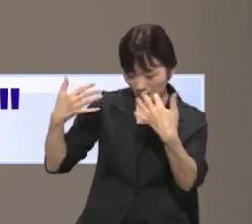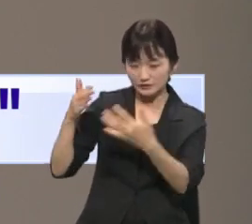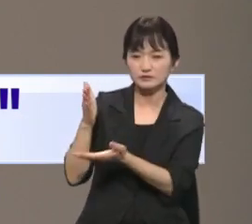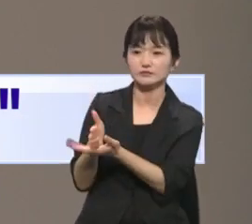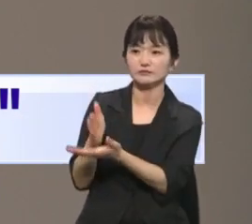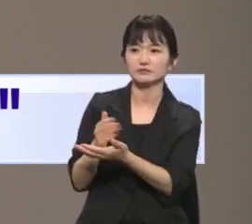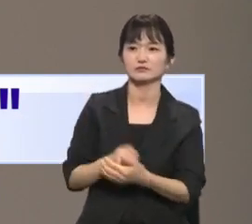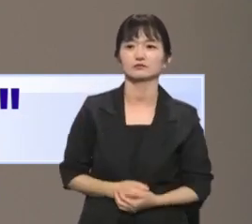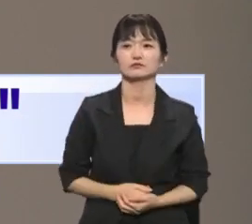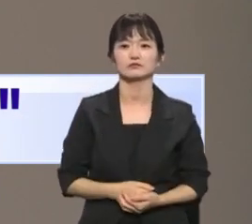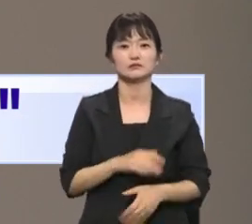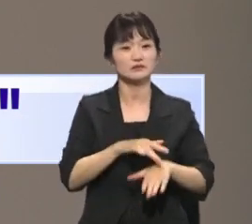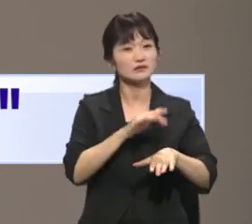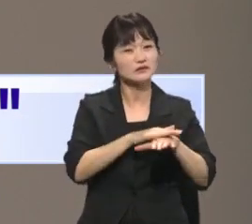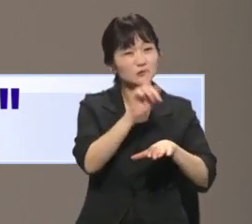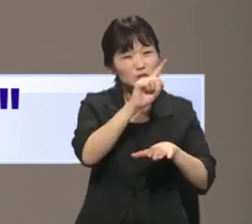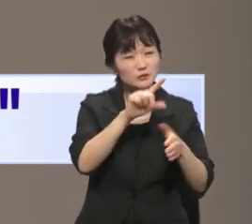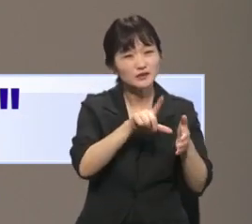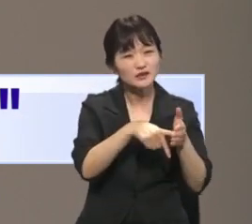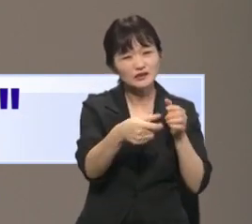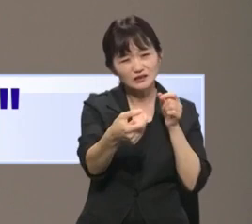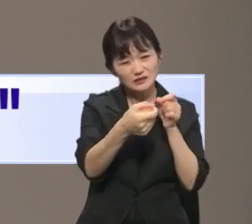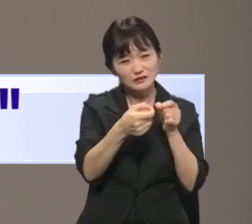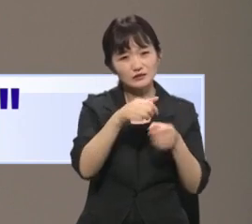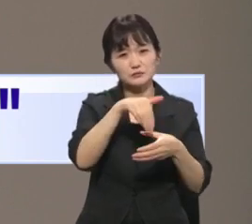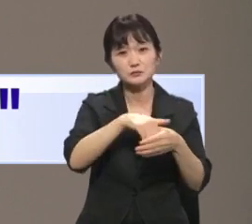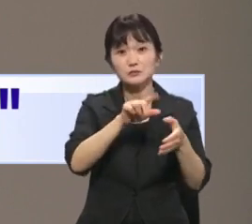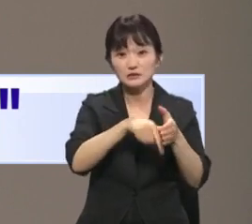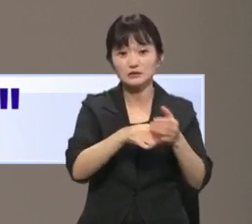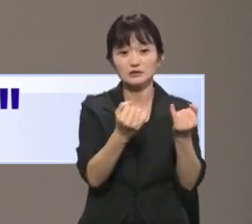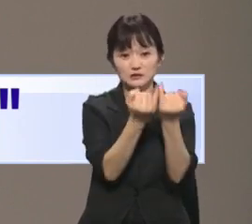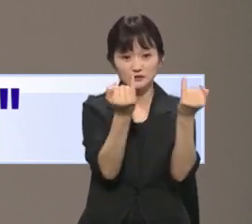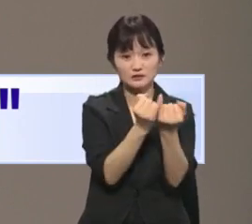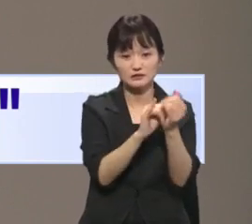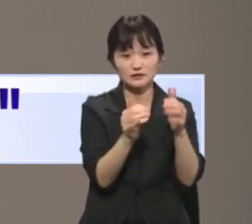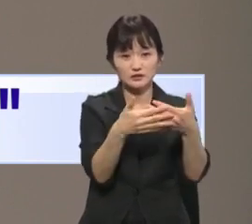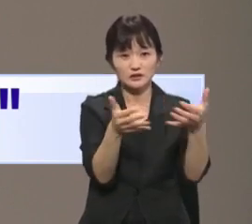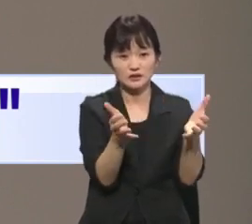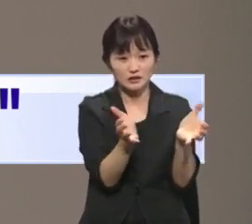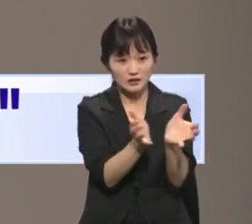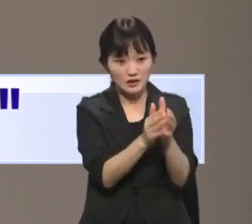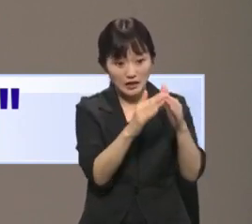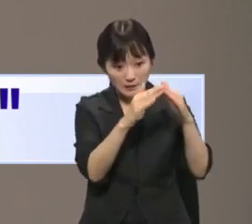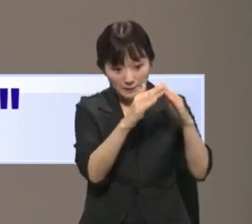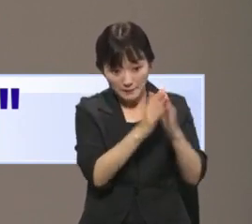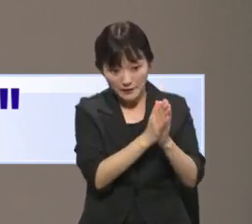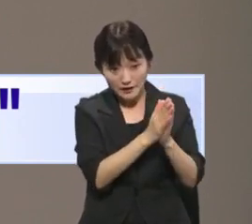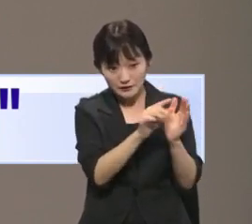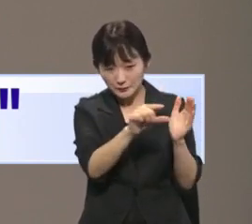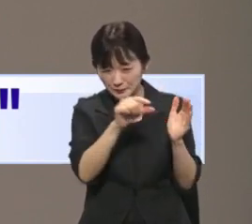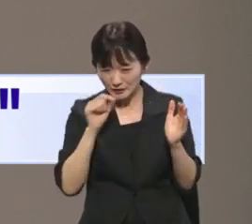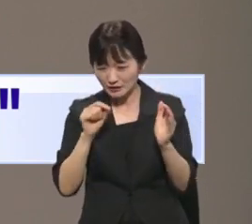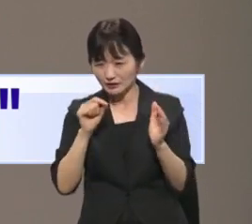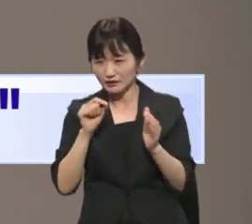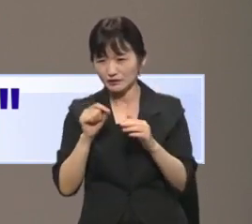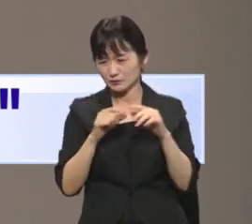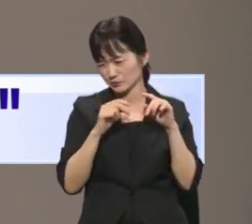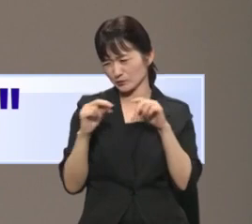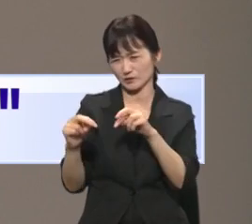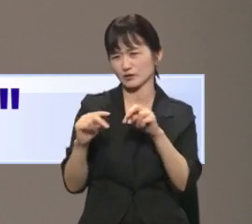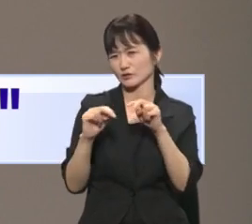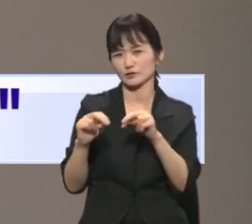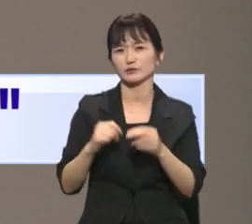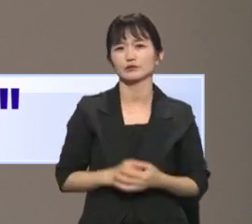때만 되면 뭐 선거 때라든지 여가부 폐지를 굉장히 화두 논쟁적 화두를 들고 나오시는 분들이 많은데 사실